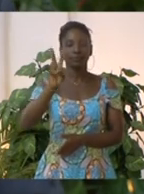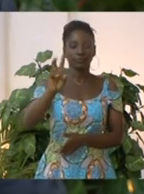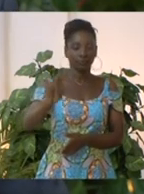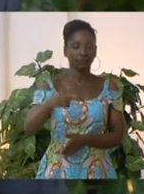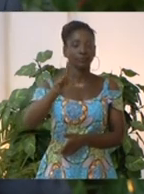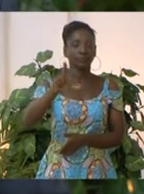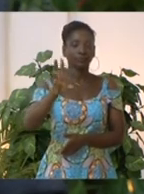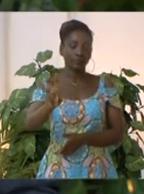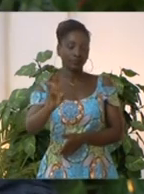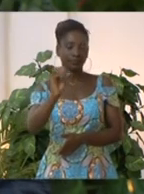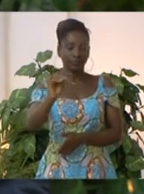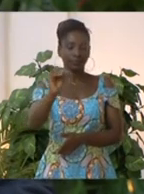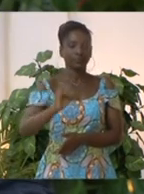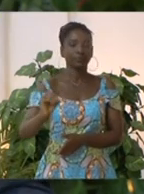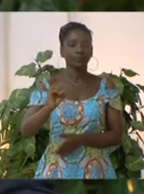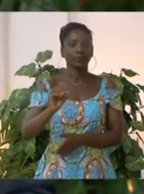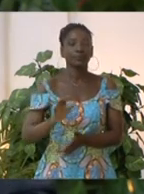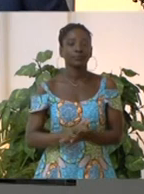2,26%.